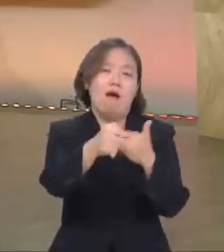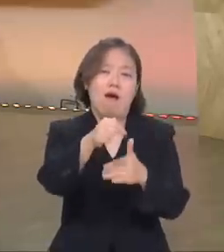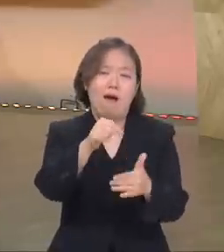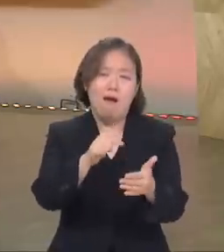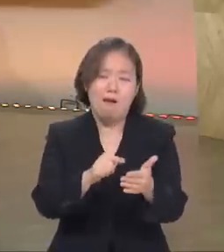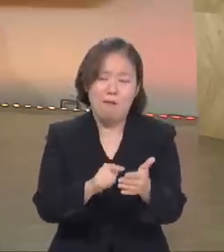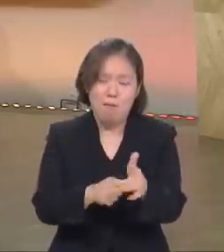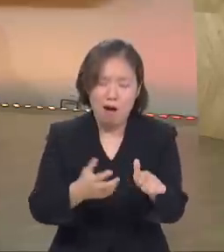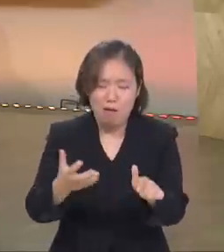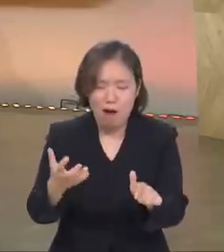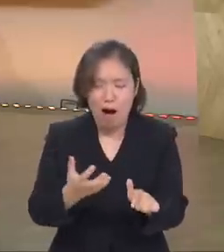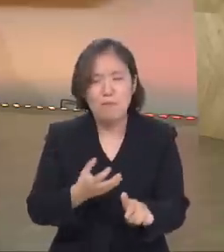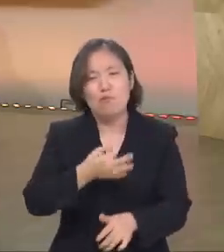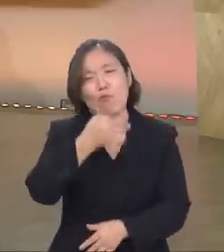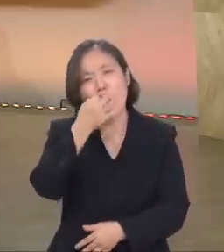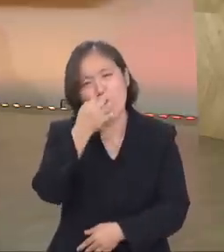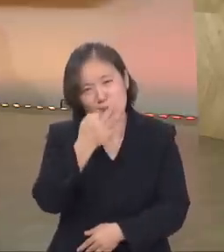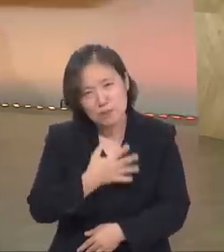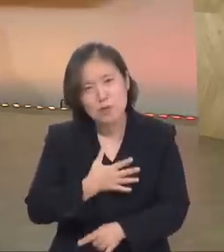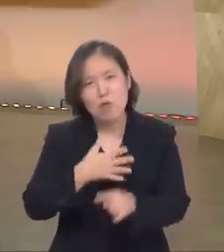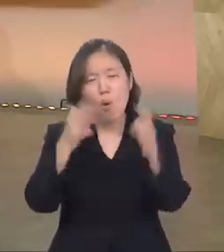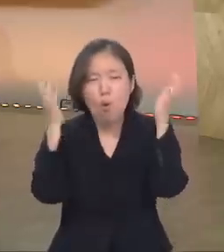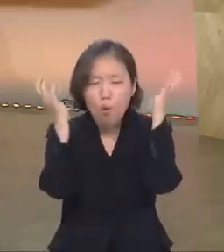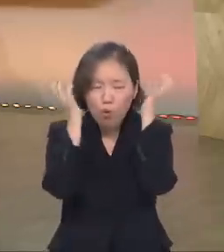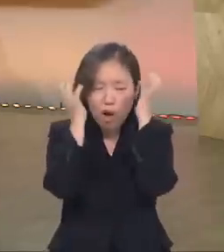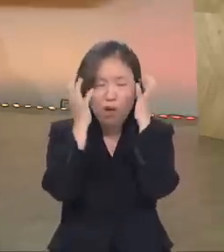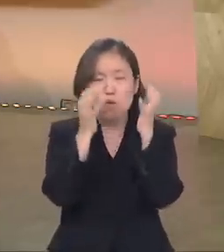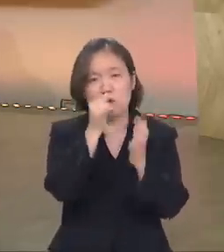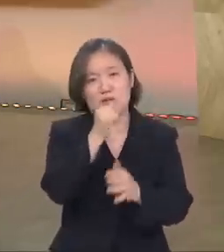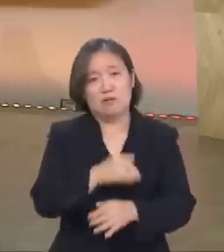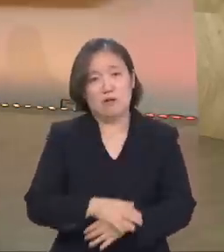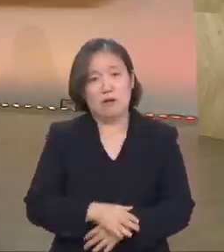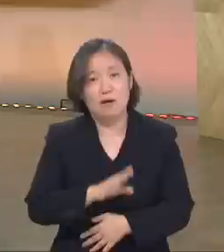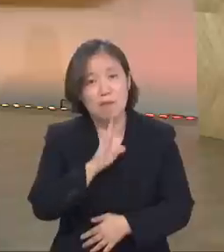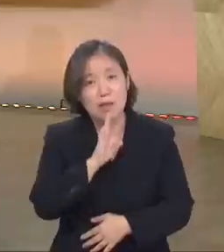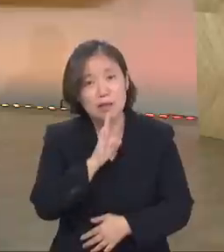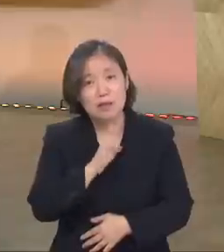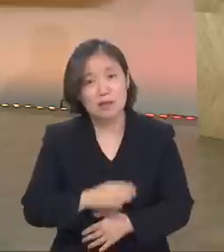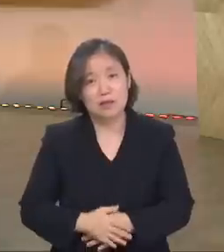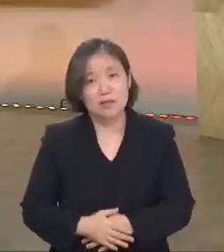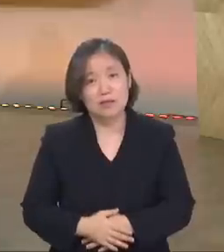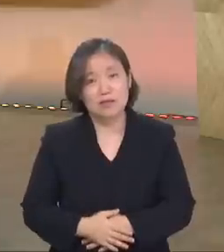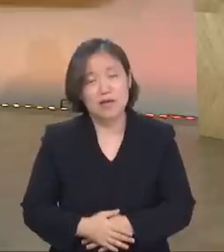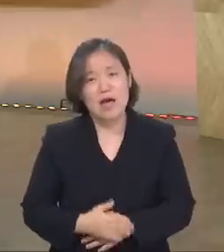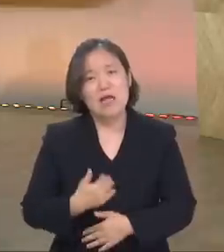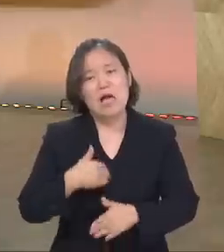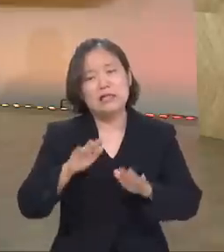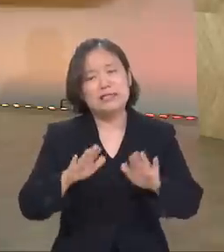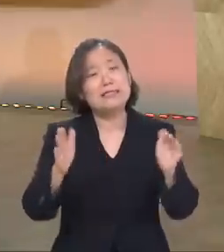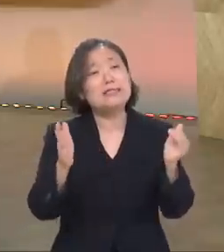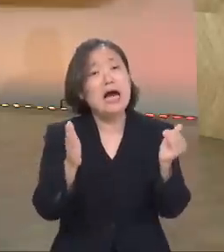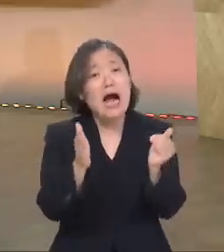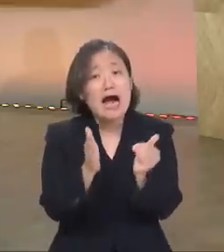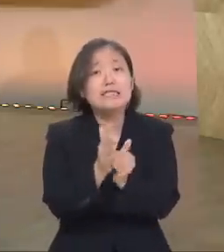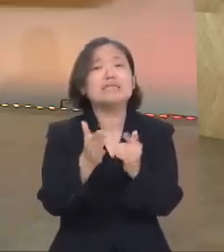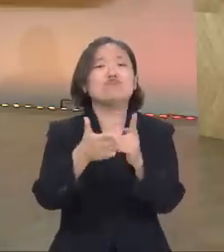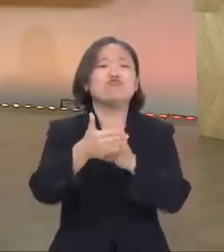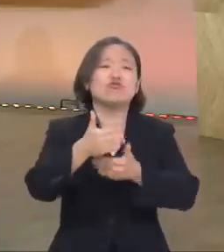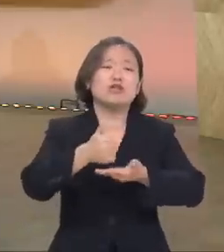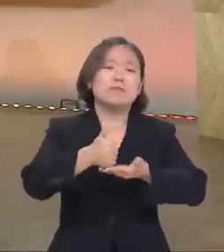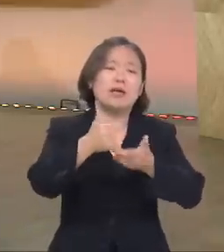찢어지고 얼마나 힘들고 얼마나 괴로웠겠어요 그동안 내가 부처님께 그렇게 내가